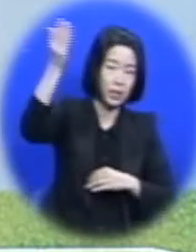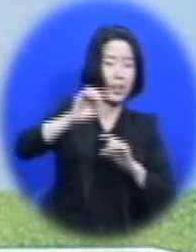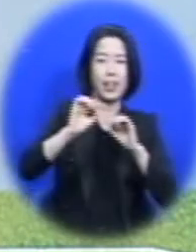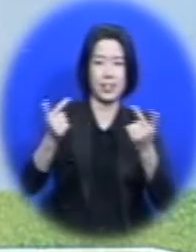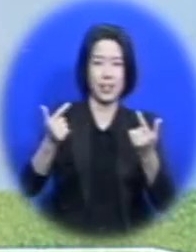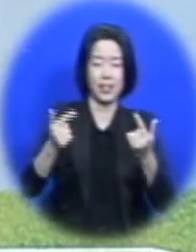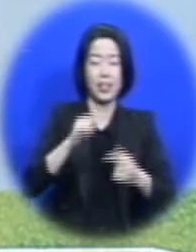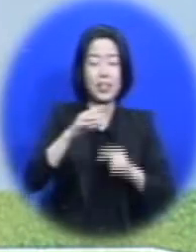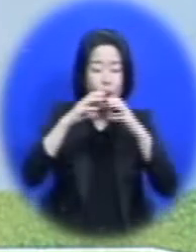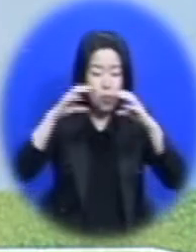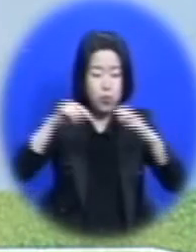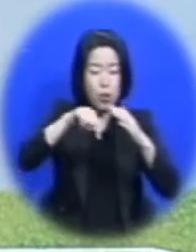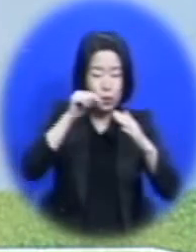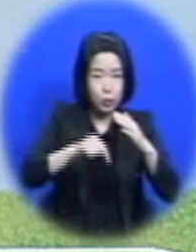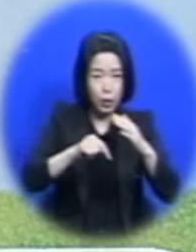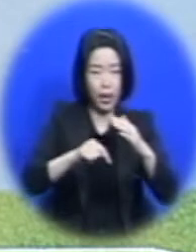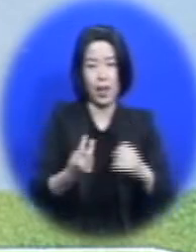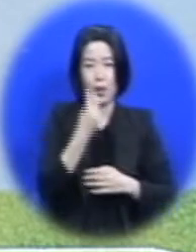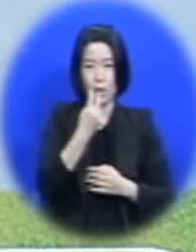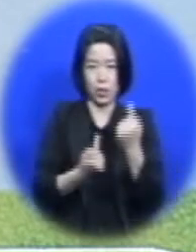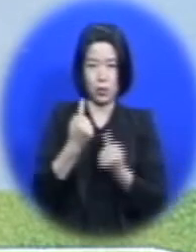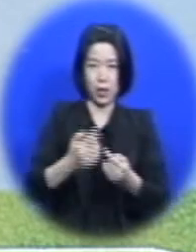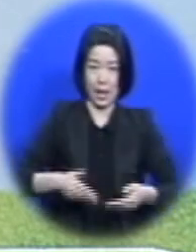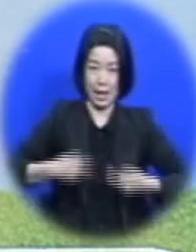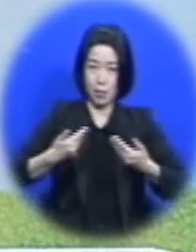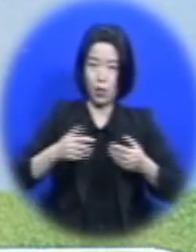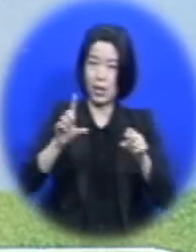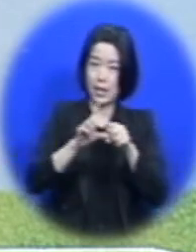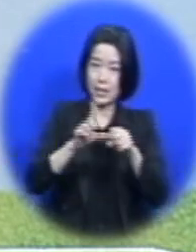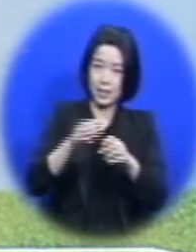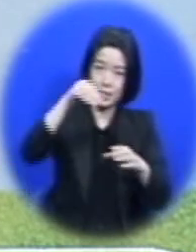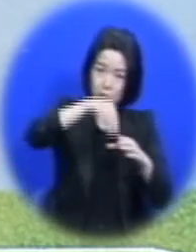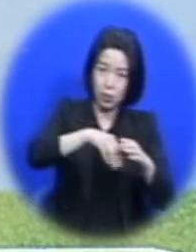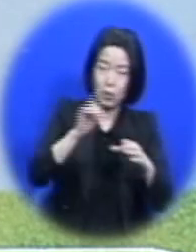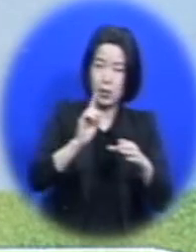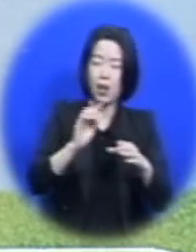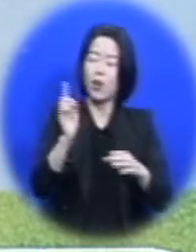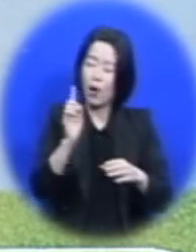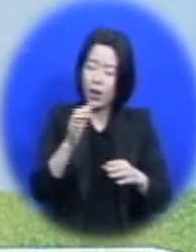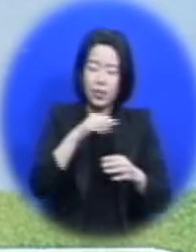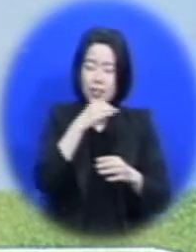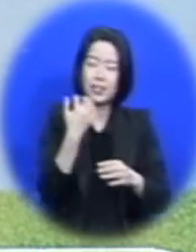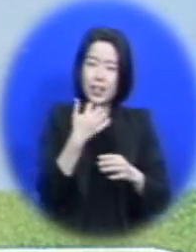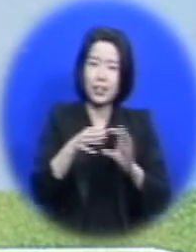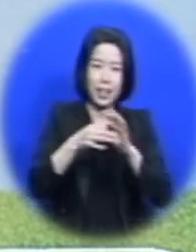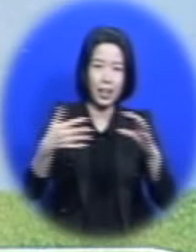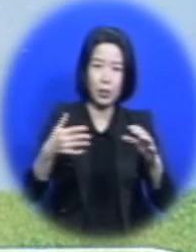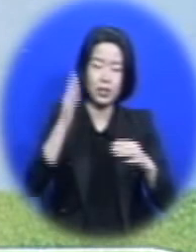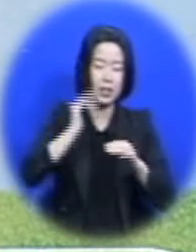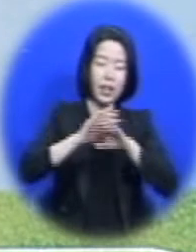속에 공기보다 가벼운 예수를 집어넣으며 1 그러면 어떤 색깔의 풍선도 다 하늘로 뜨는